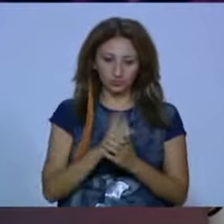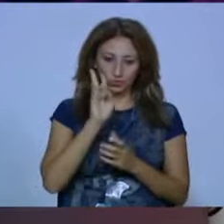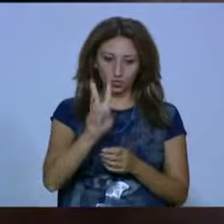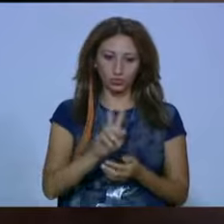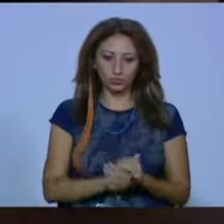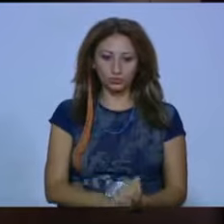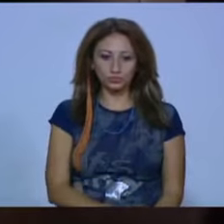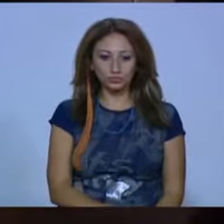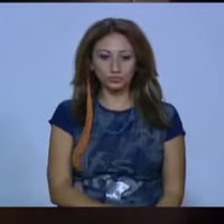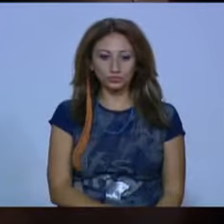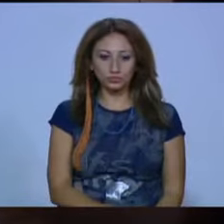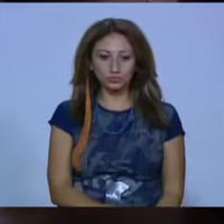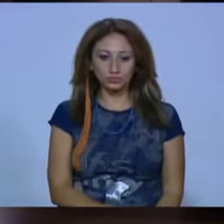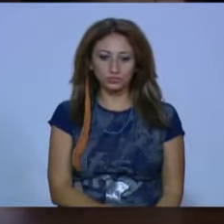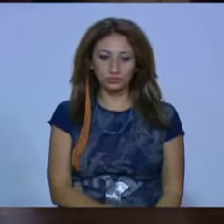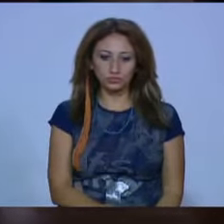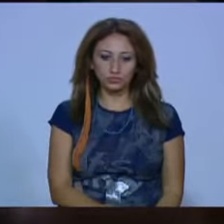التقرير.